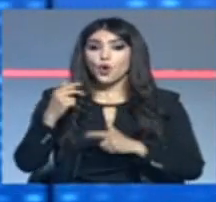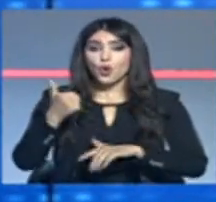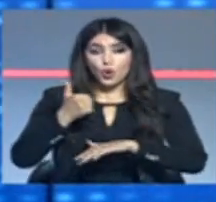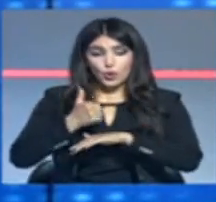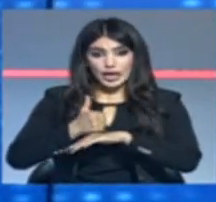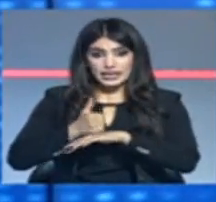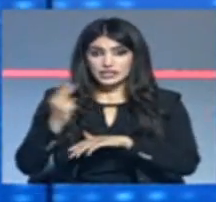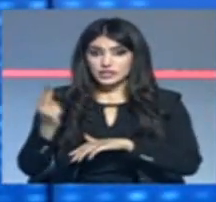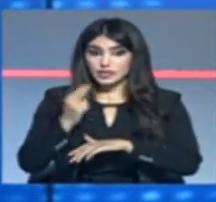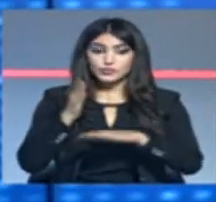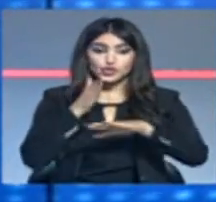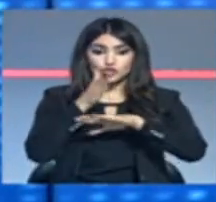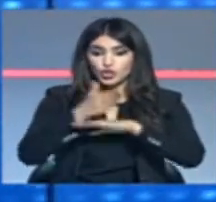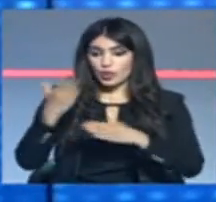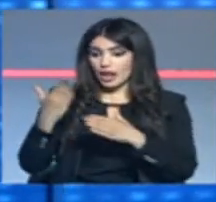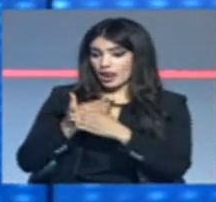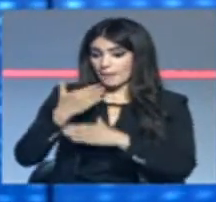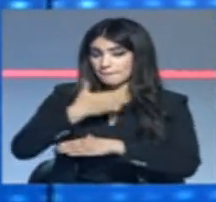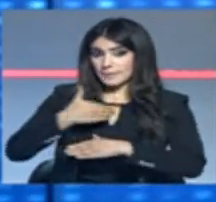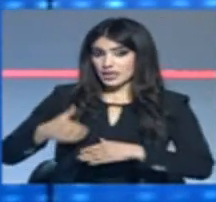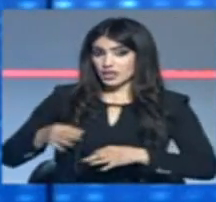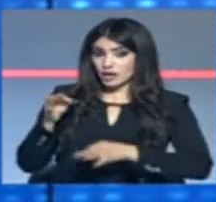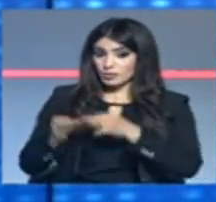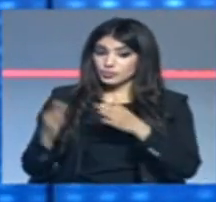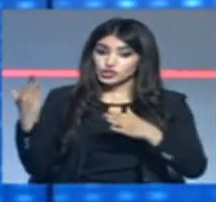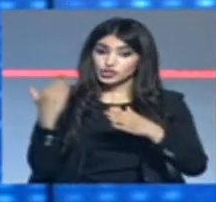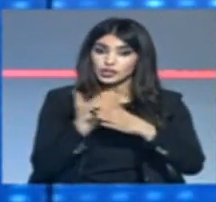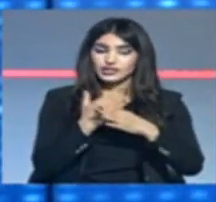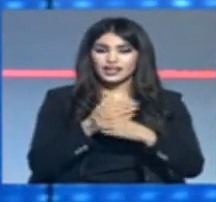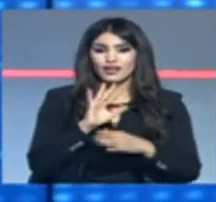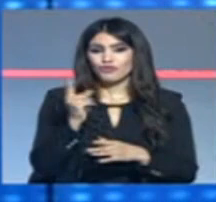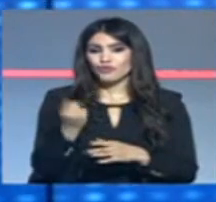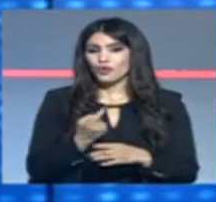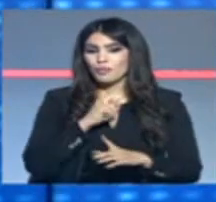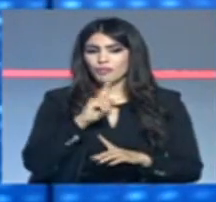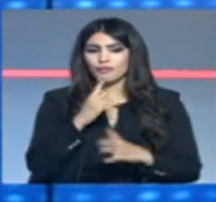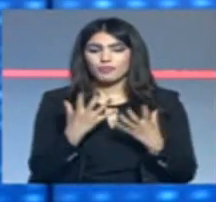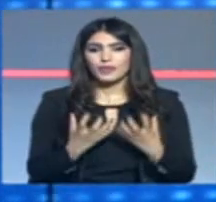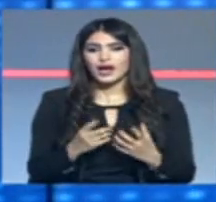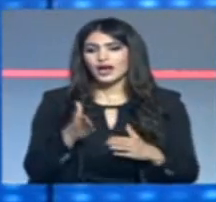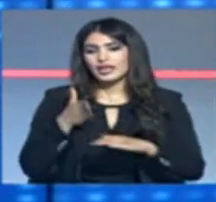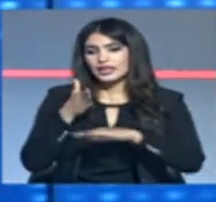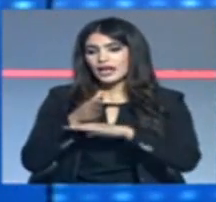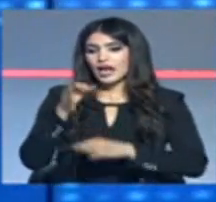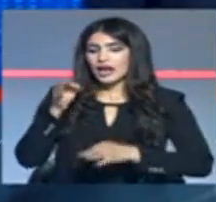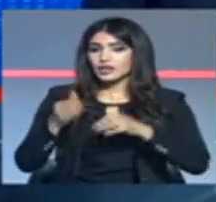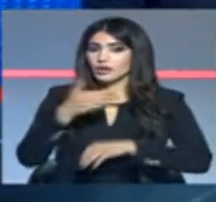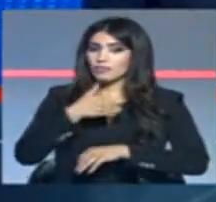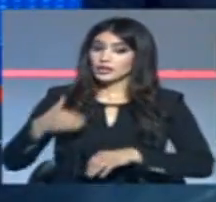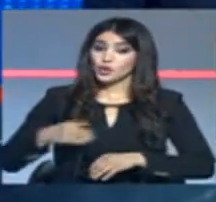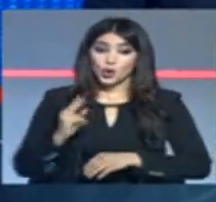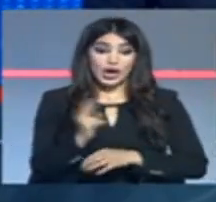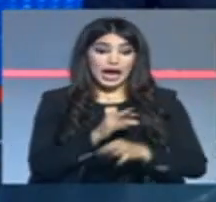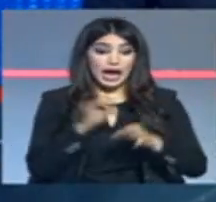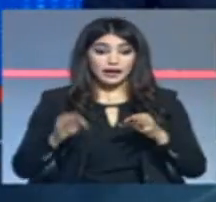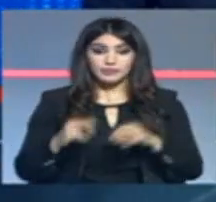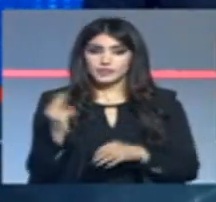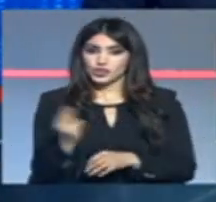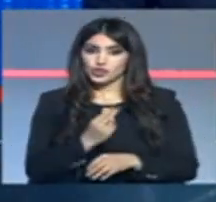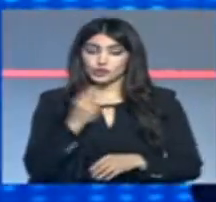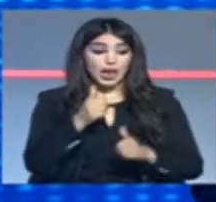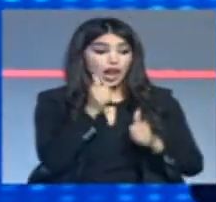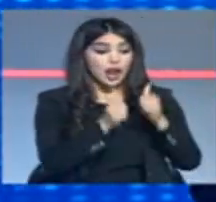للنيابه العموميه باش تتدخل. انا نقول خساره، خاطر ما نحبش نوصلوا للنيابه العموميه، اما اليوم ما عادش عندنا حتى حل، على